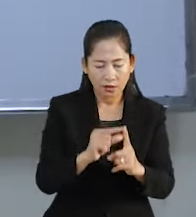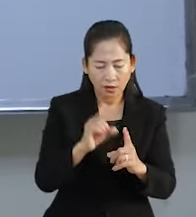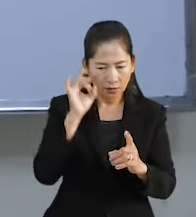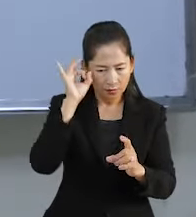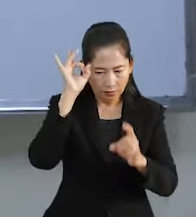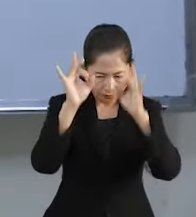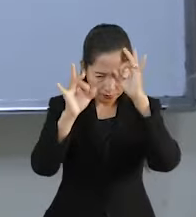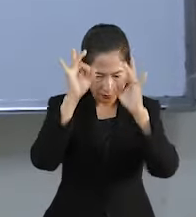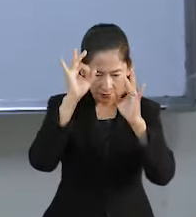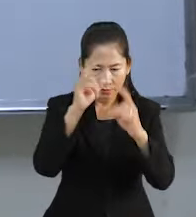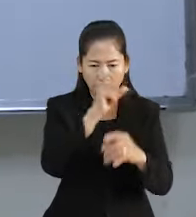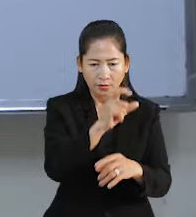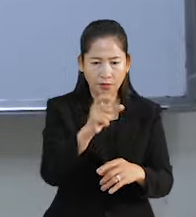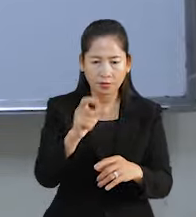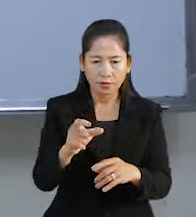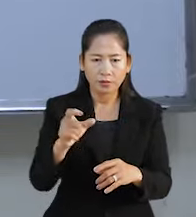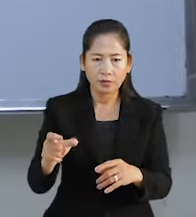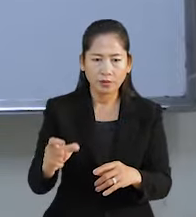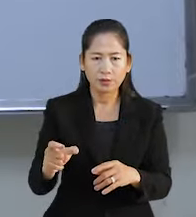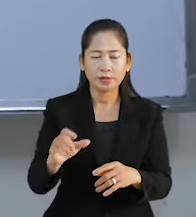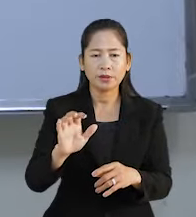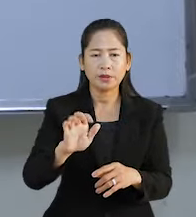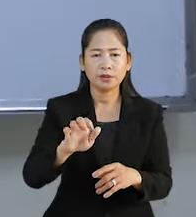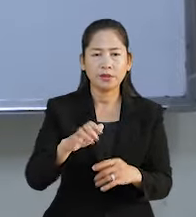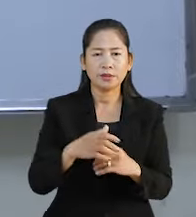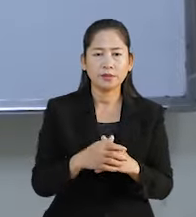ណ៌នាអំពីមនុស្សណាកូនណាចា